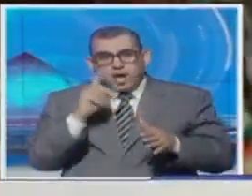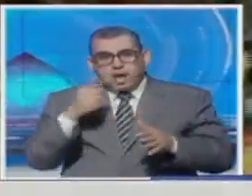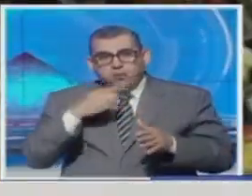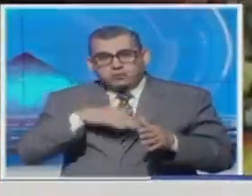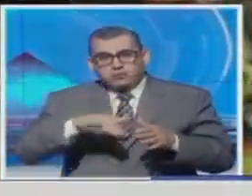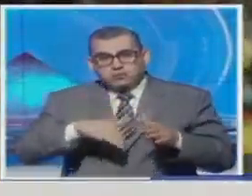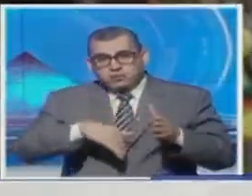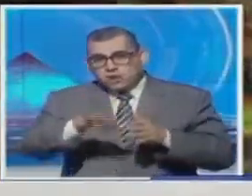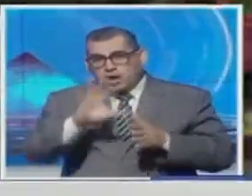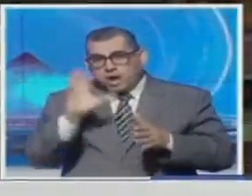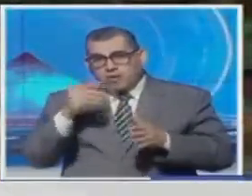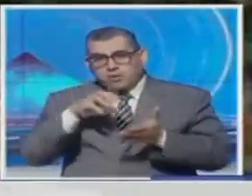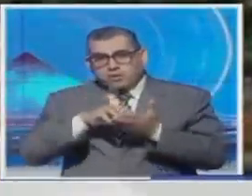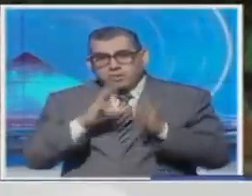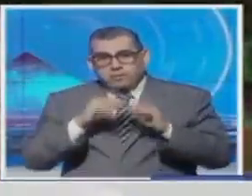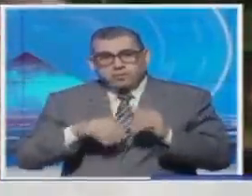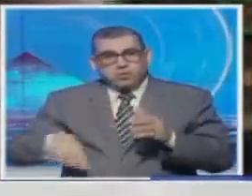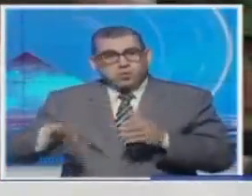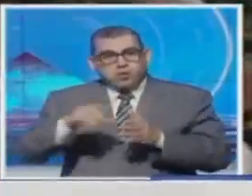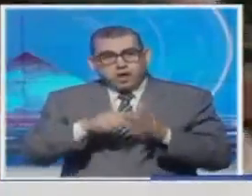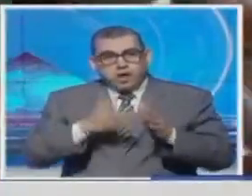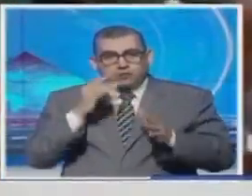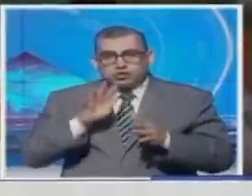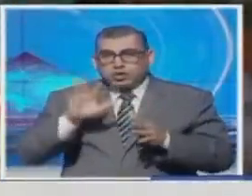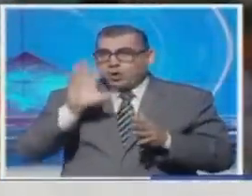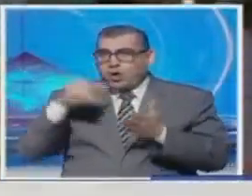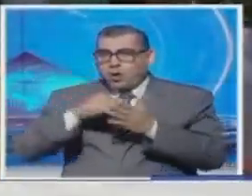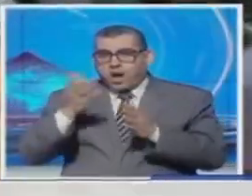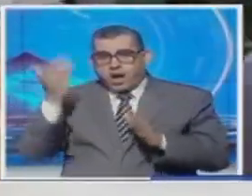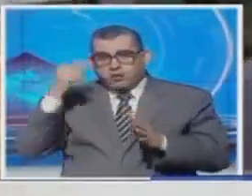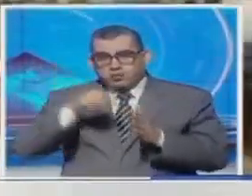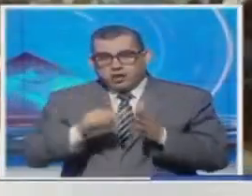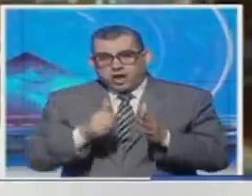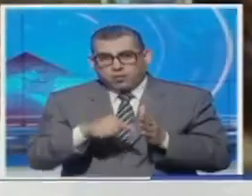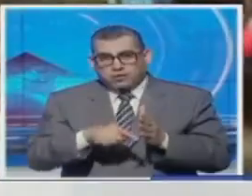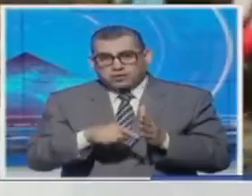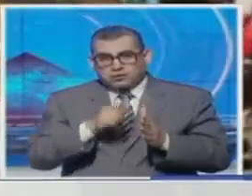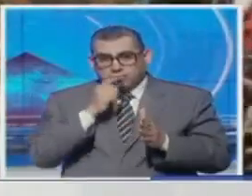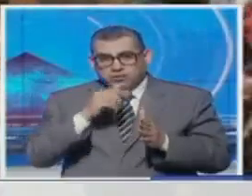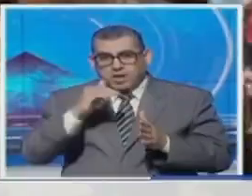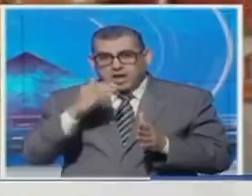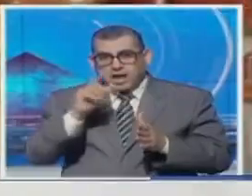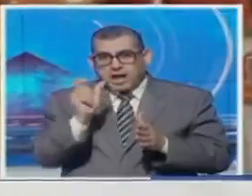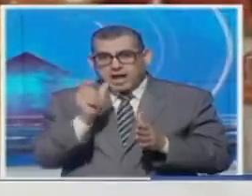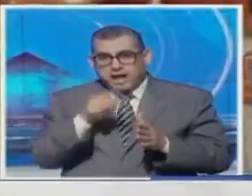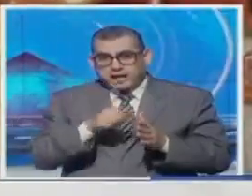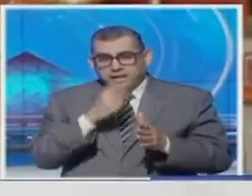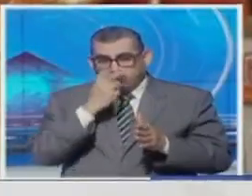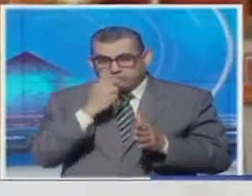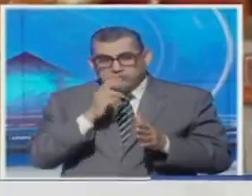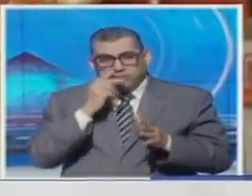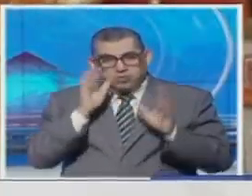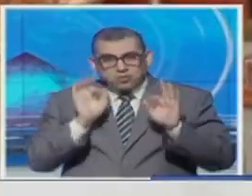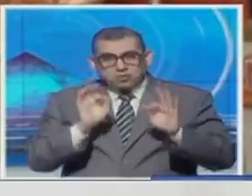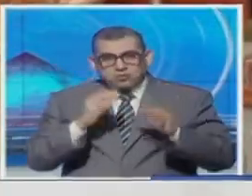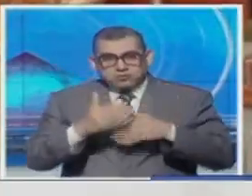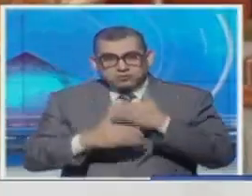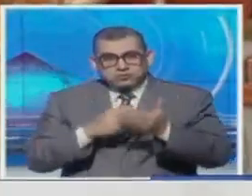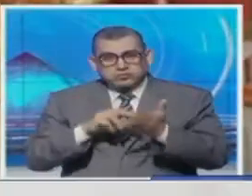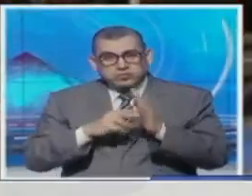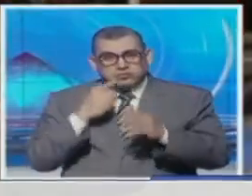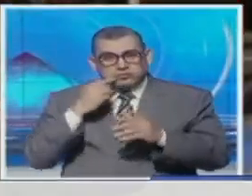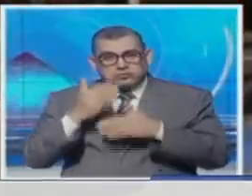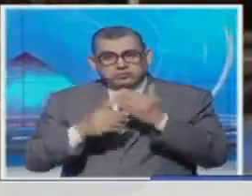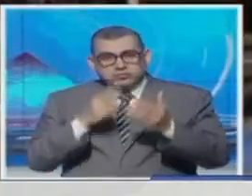الأحياء القديمة في أنحاء المحروسة بل وفي الشرق الأوسط. خان الخليلي بمجرد نطق اسمه